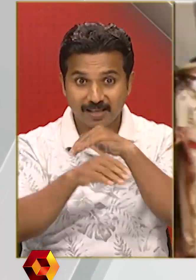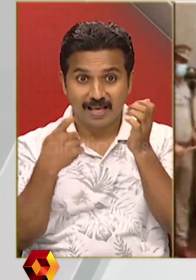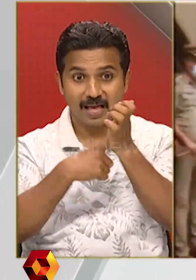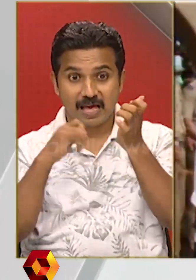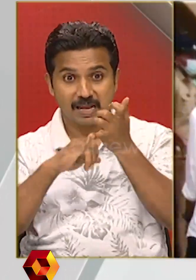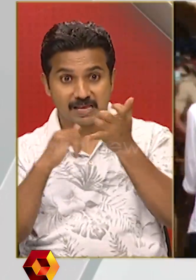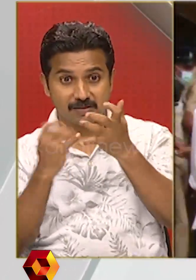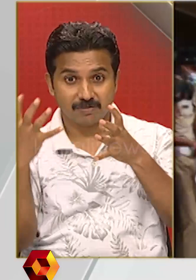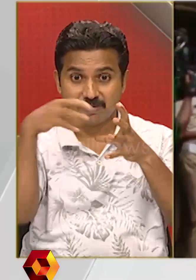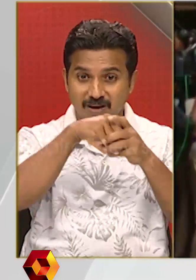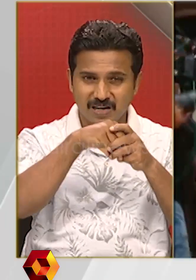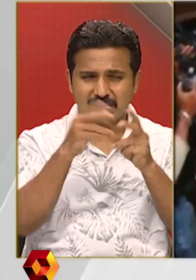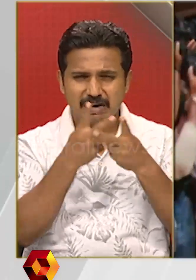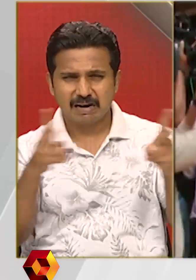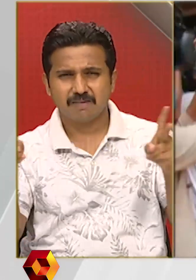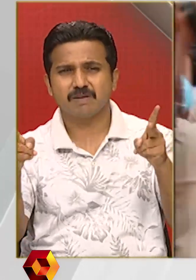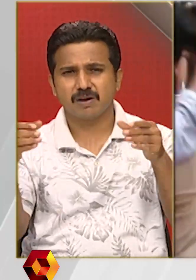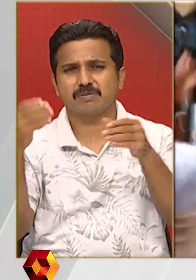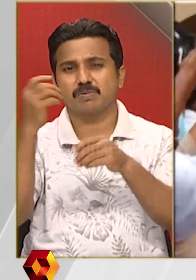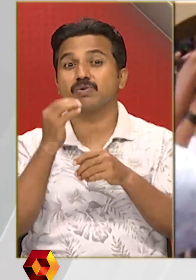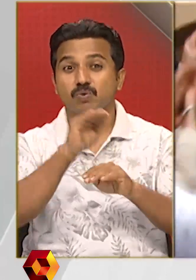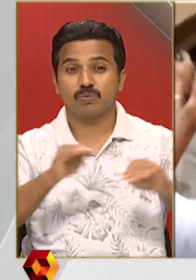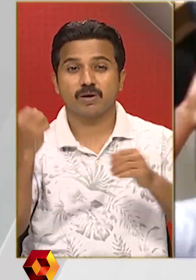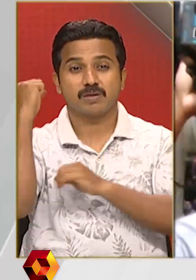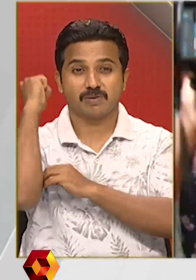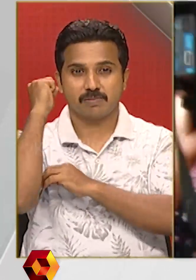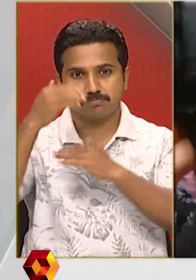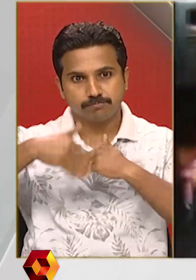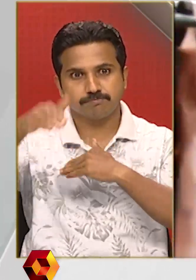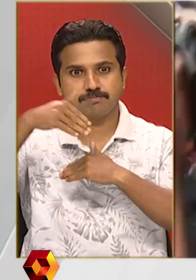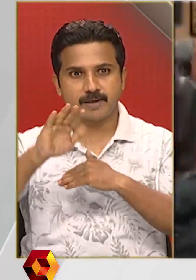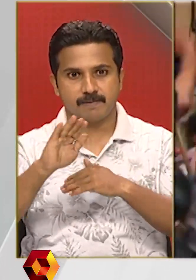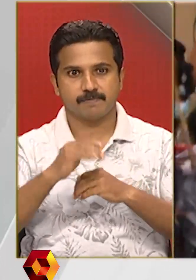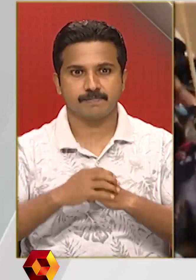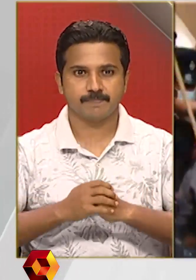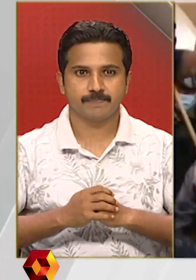വിവിധ വിദ്യാർത്ഥി സംഘടനകൾ സർവകലാശാലയിലേക്ക് പ്രതിഷേധ മാർച്ച് നടത്തി. കൈരളി ന്യൂസ്, കണ്ണൂർ.